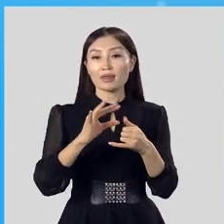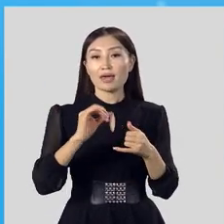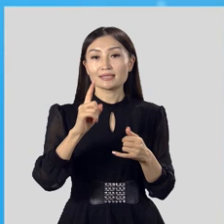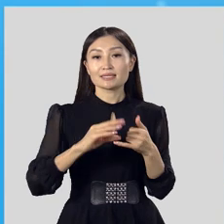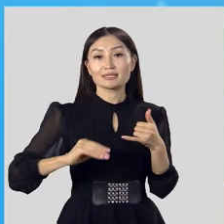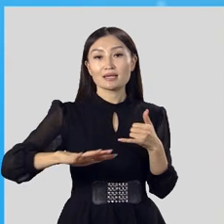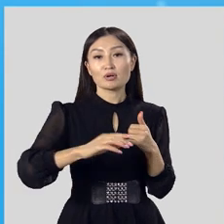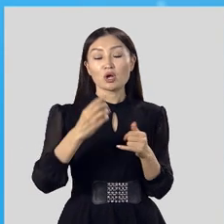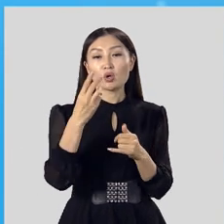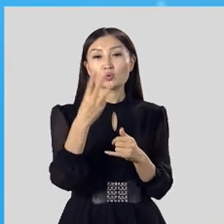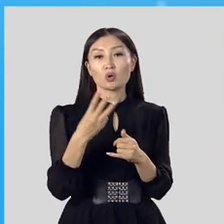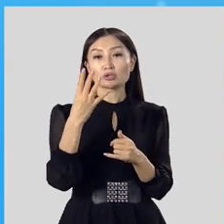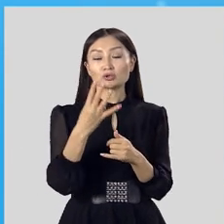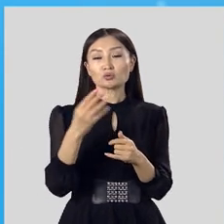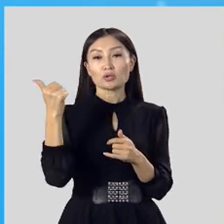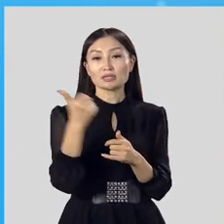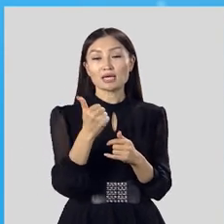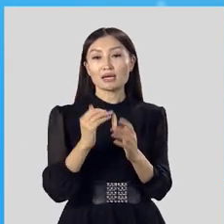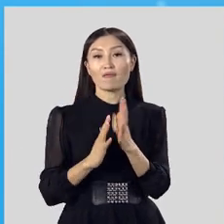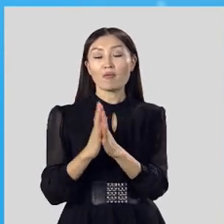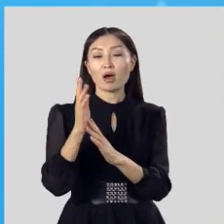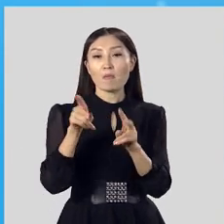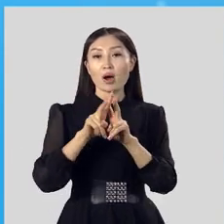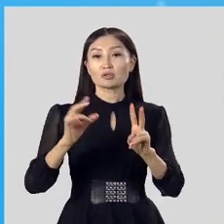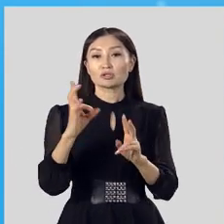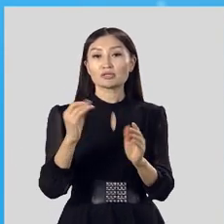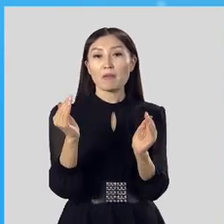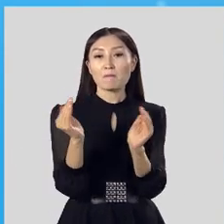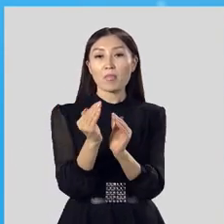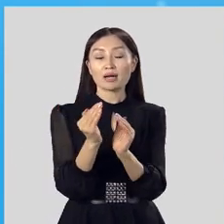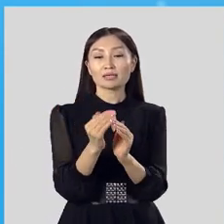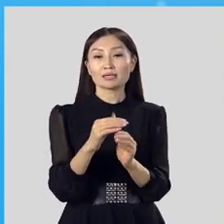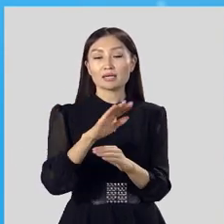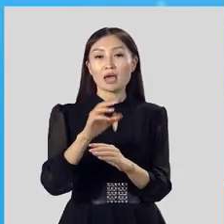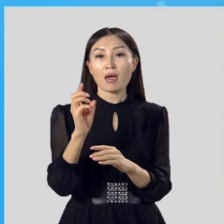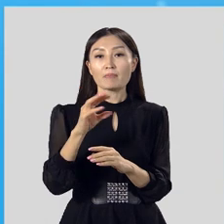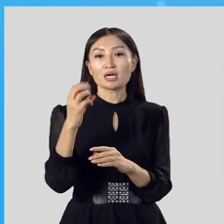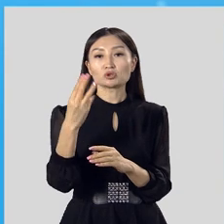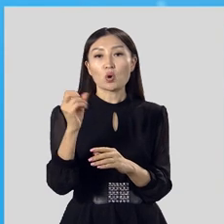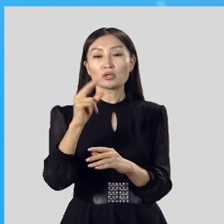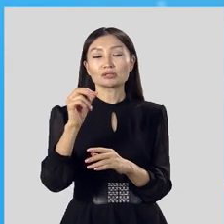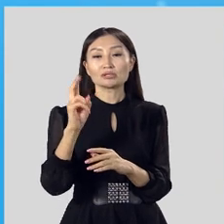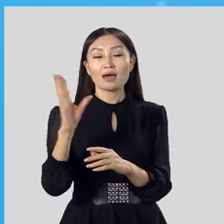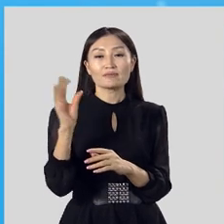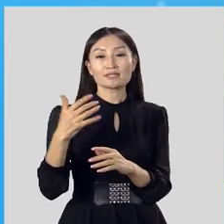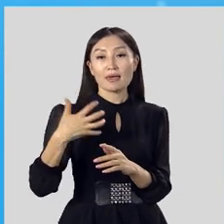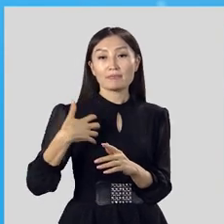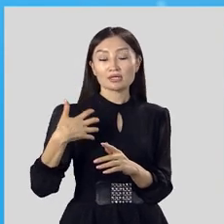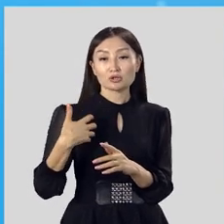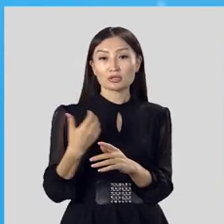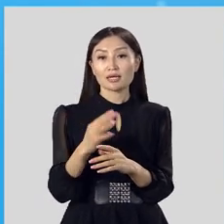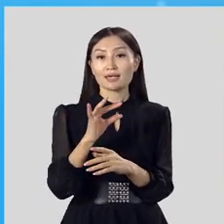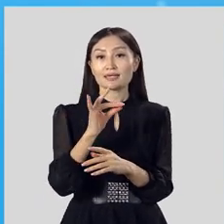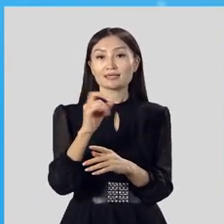почвы 3-4-недельного проростка похожа на маленький пустой мешочек, так как все питательные вещества